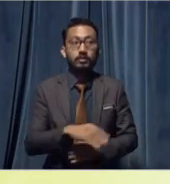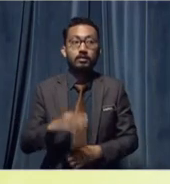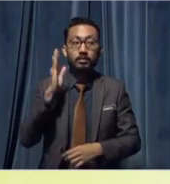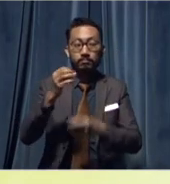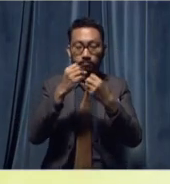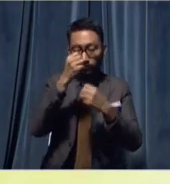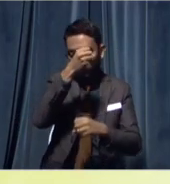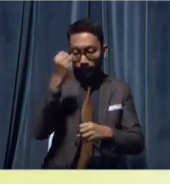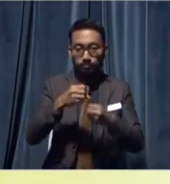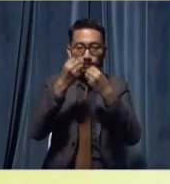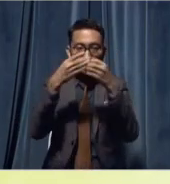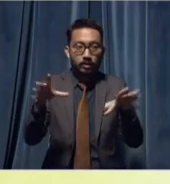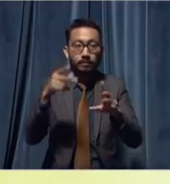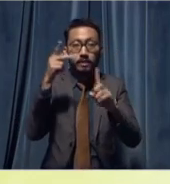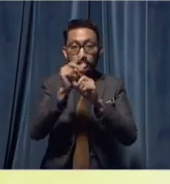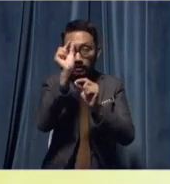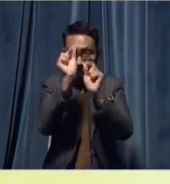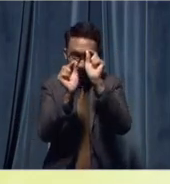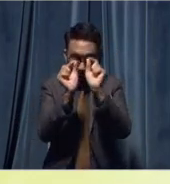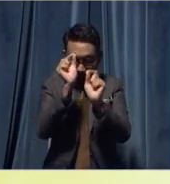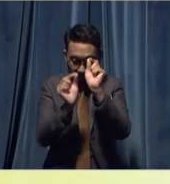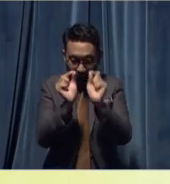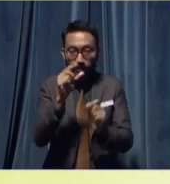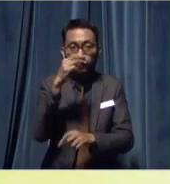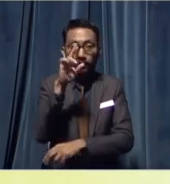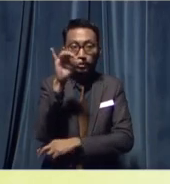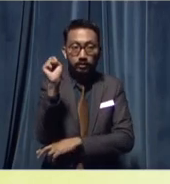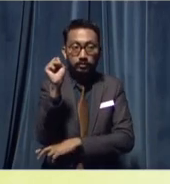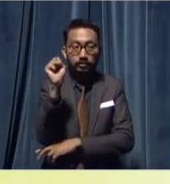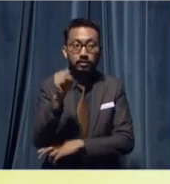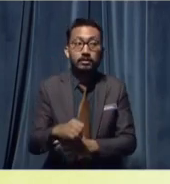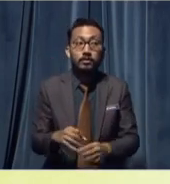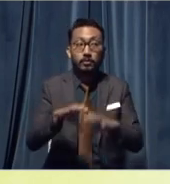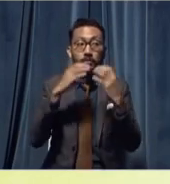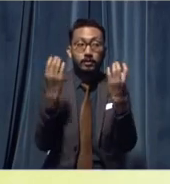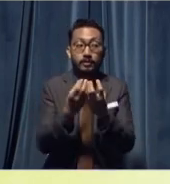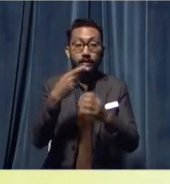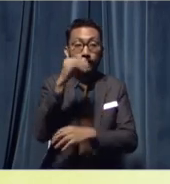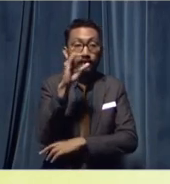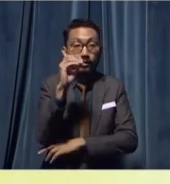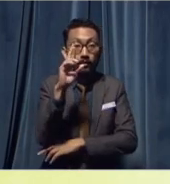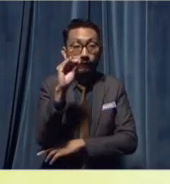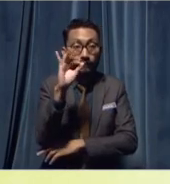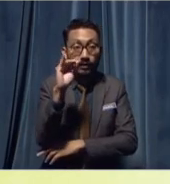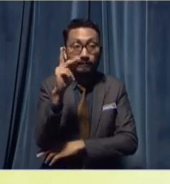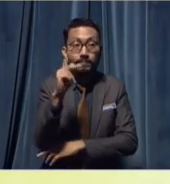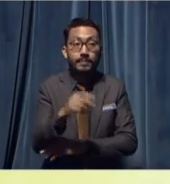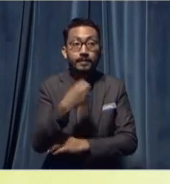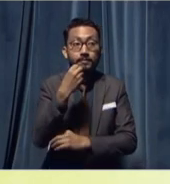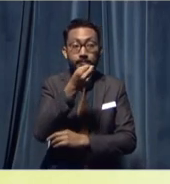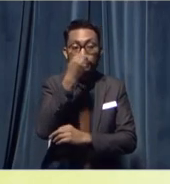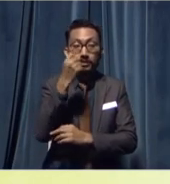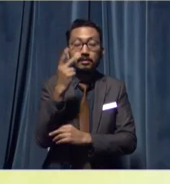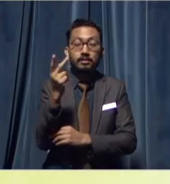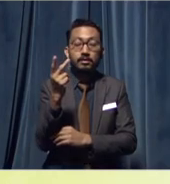kepada titisan kecil gris. Kumpulan hidrofilik menyebabkan titisan gris